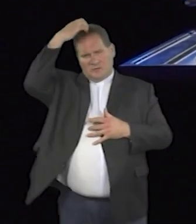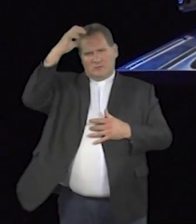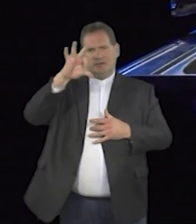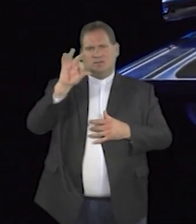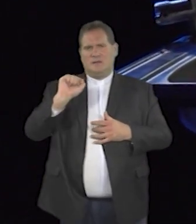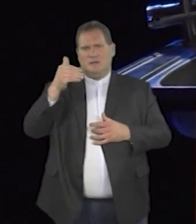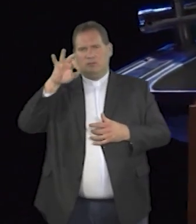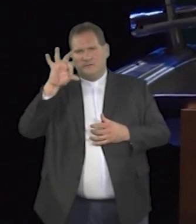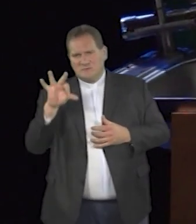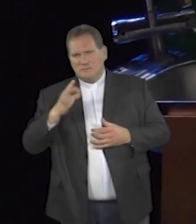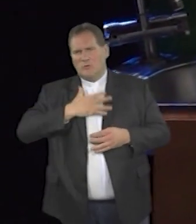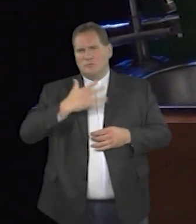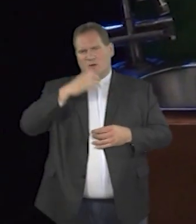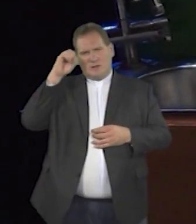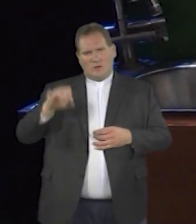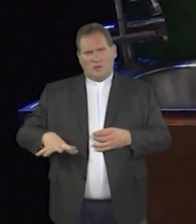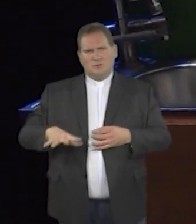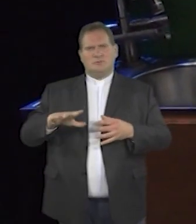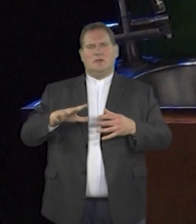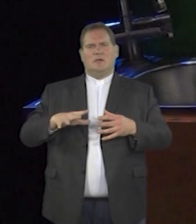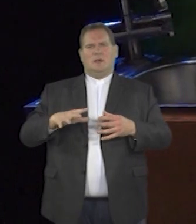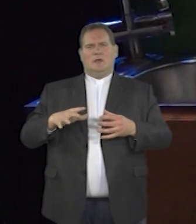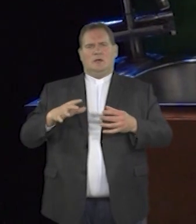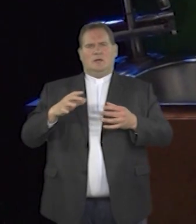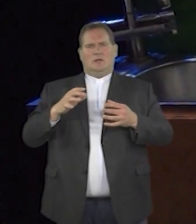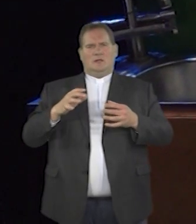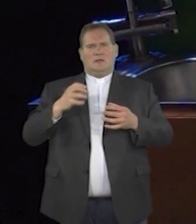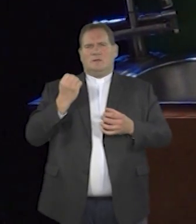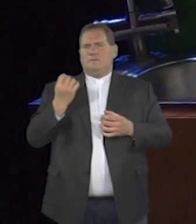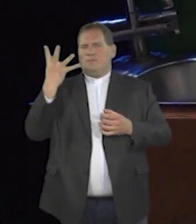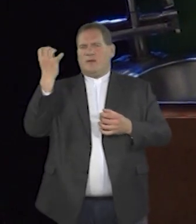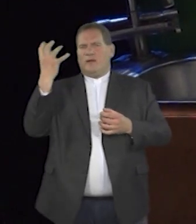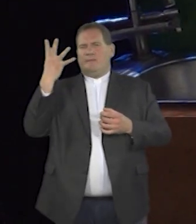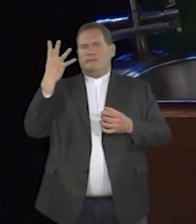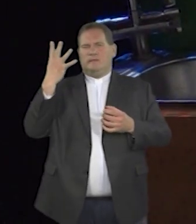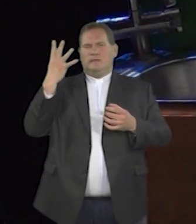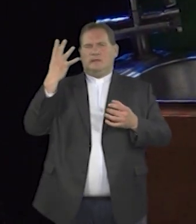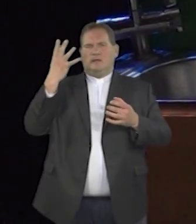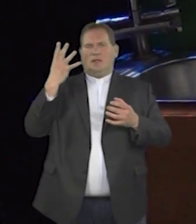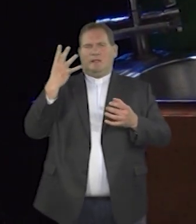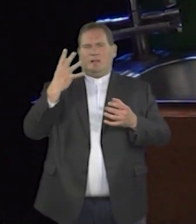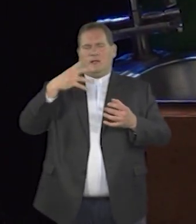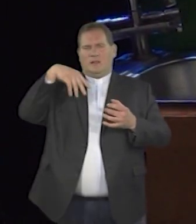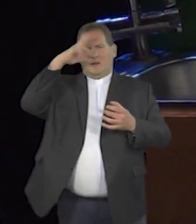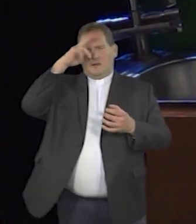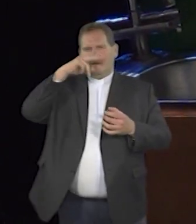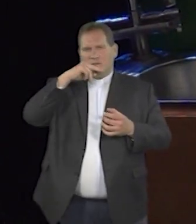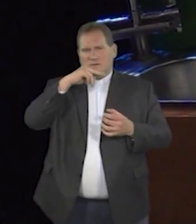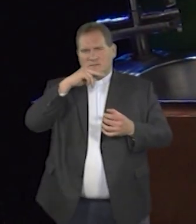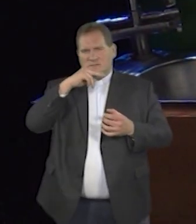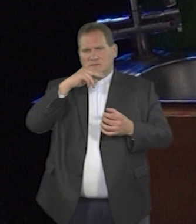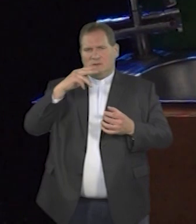się najgorzej i nim kwiecie bugenwilli płatkie rozchyliło króla ojca, dopadł